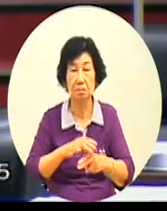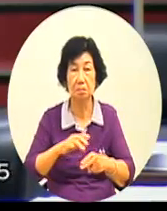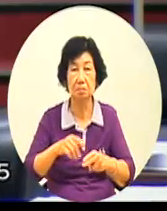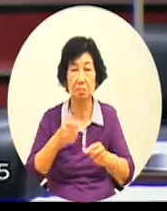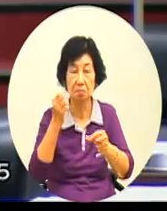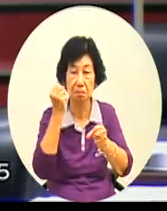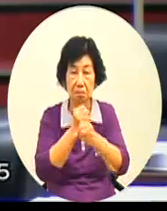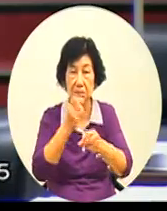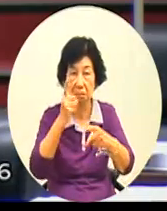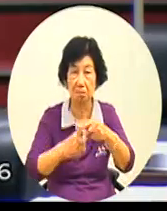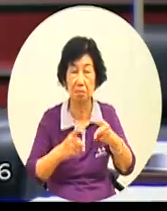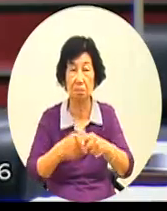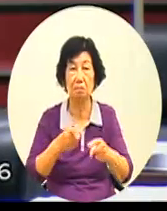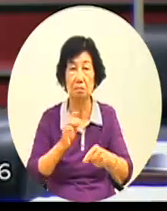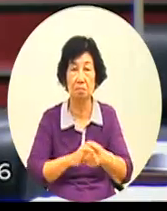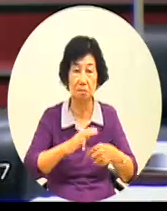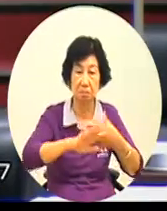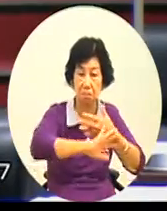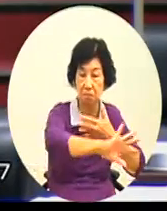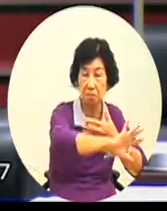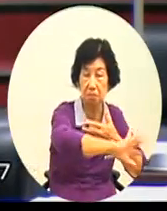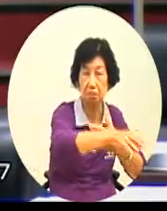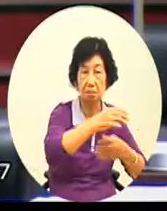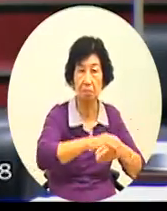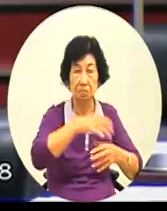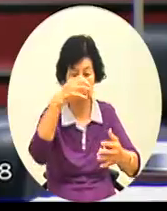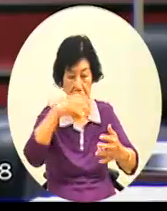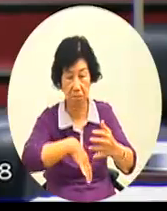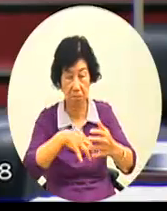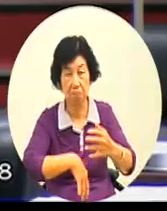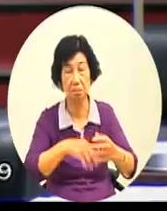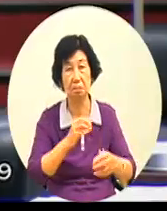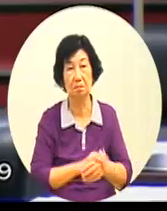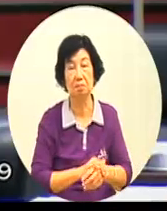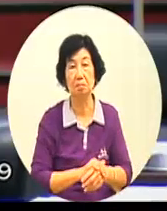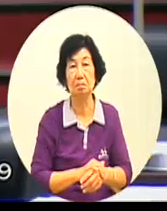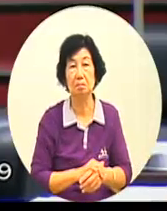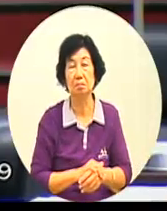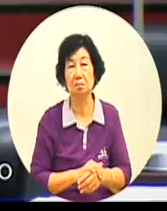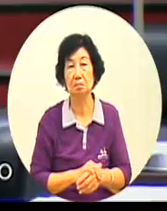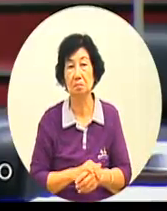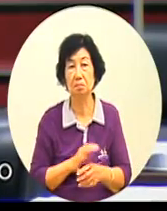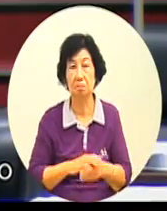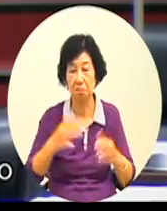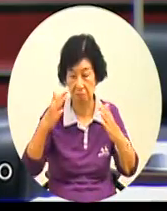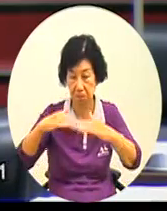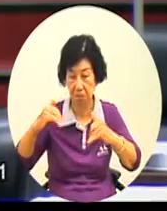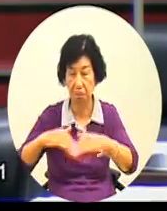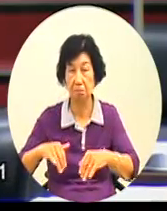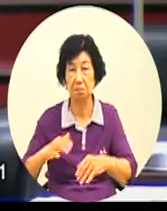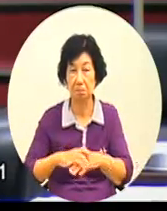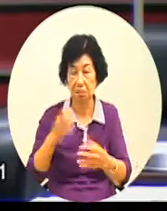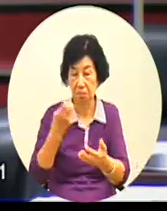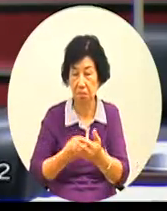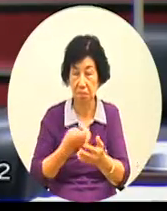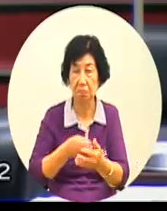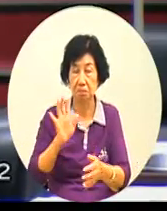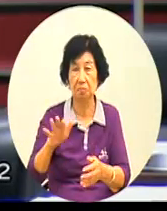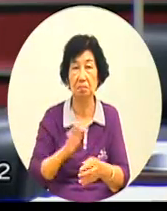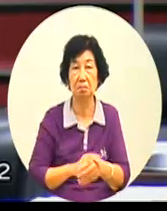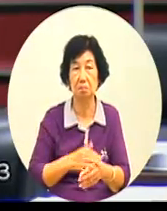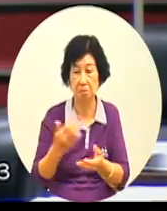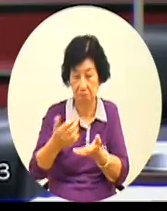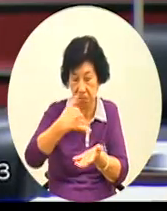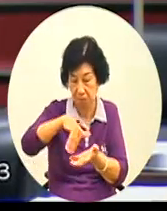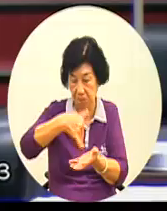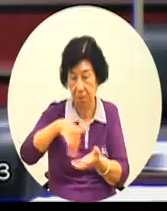都外围哦，还有内场也都倒塌哟。 这个我们估算过，应该是可